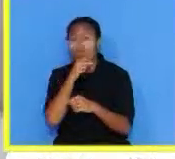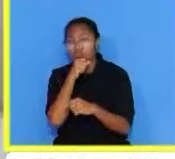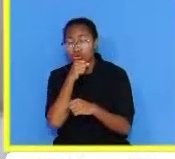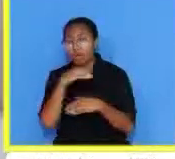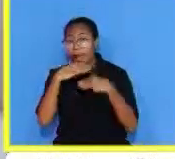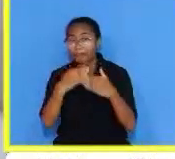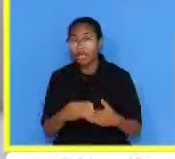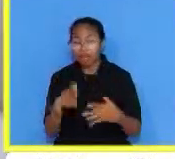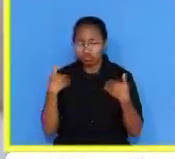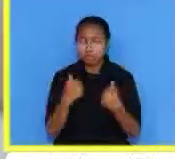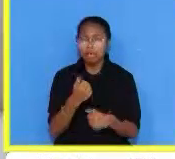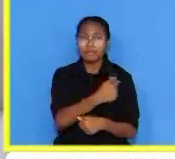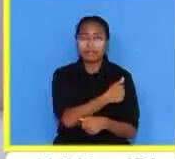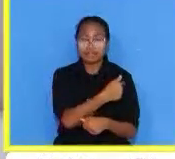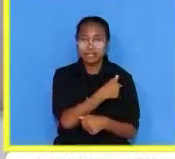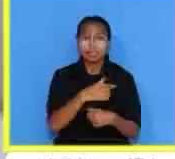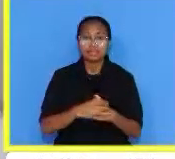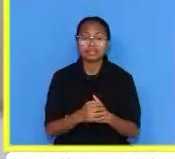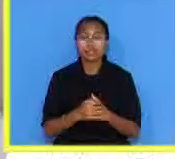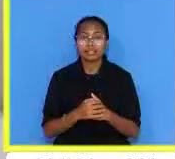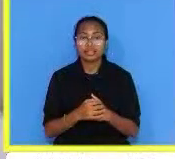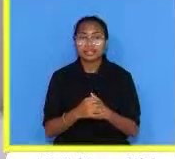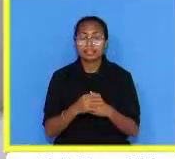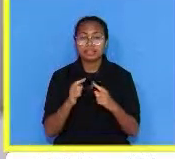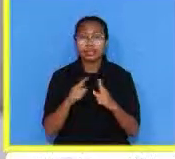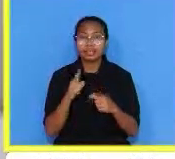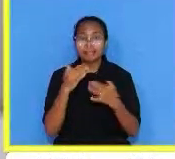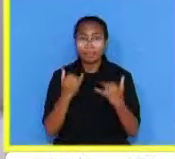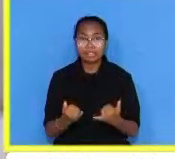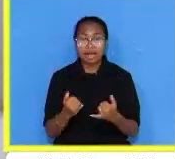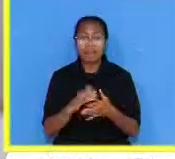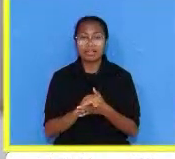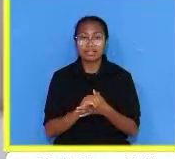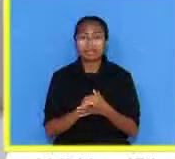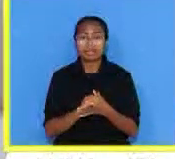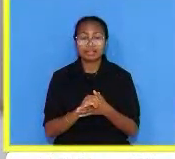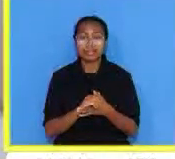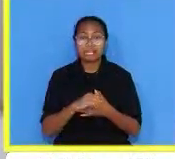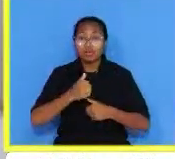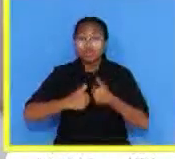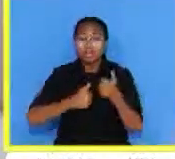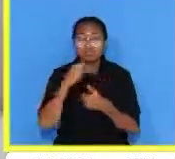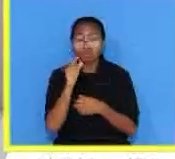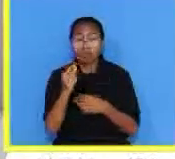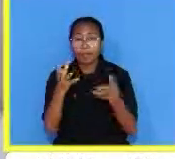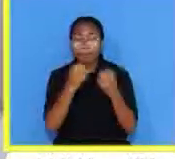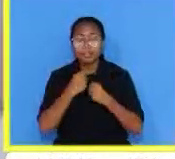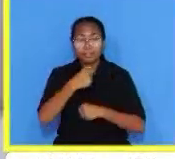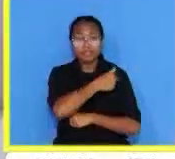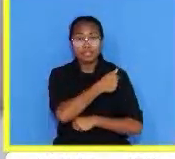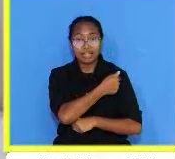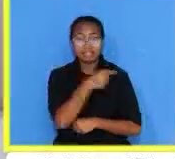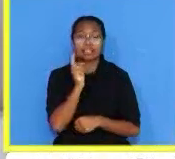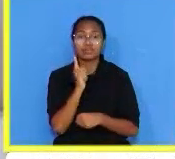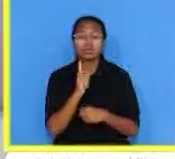itu sudah bisa divaksin. Jadi sampai saat ini antusias untuk mendapatkan vaksinasi